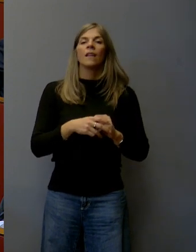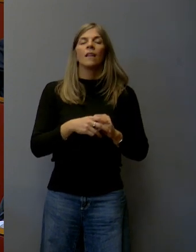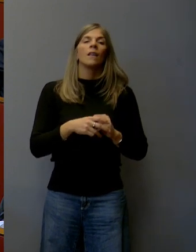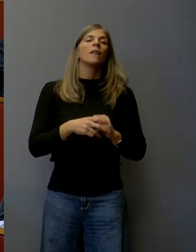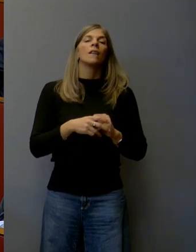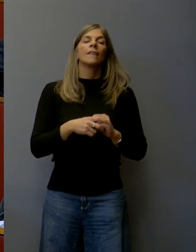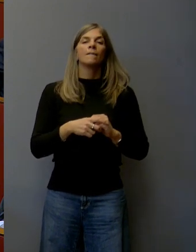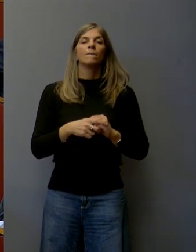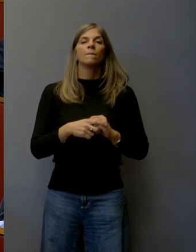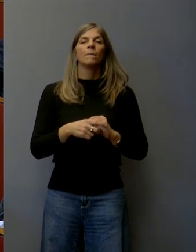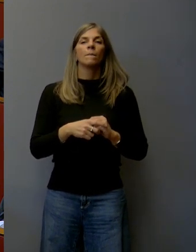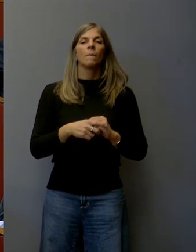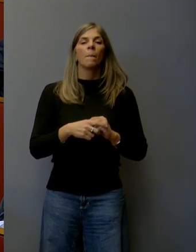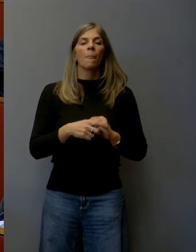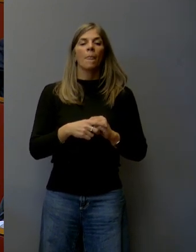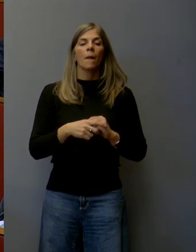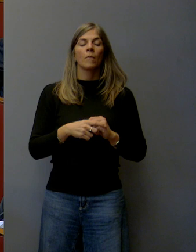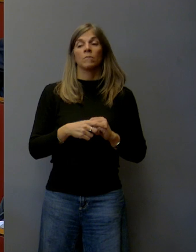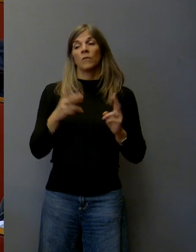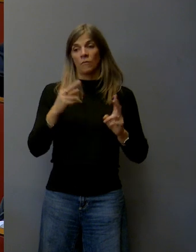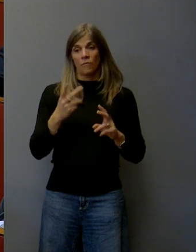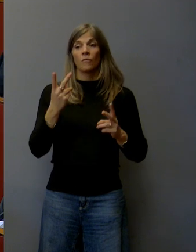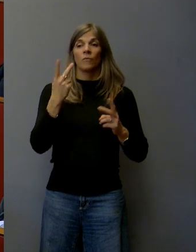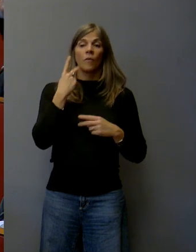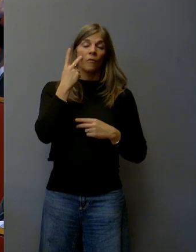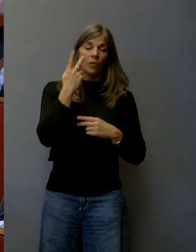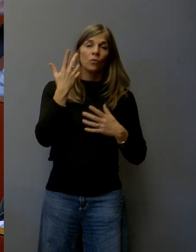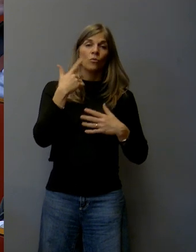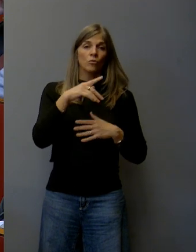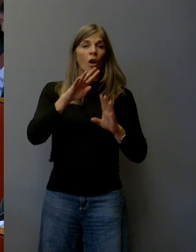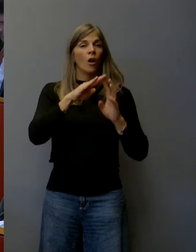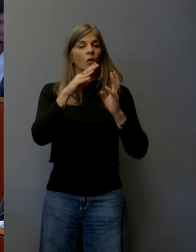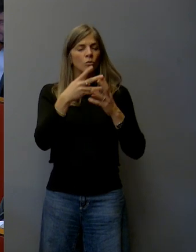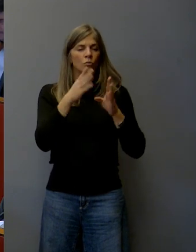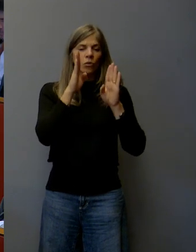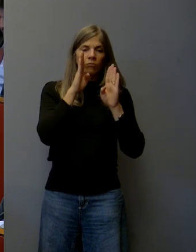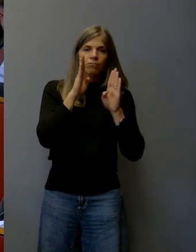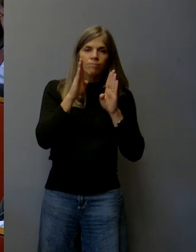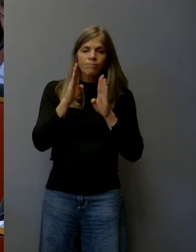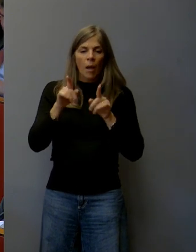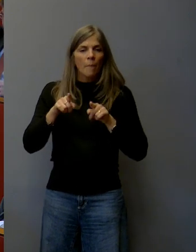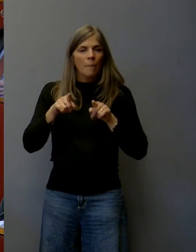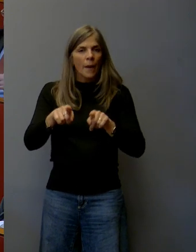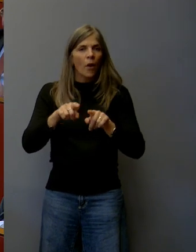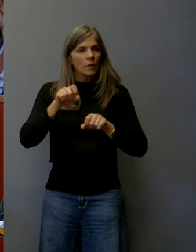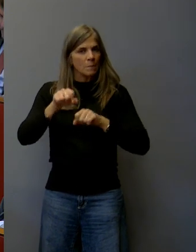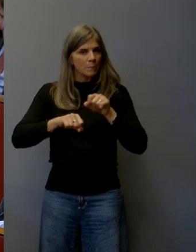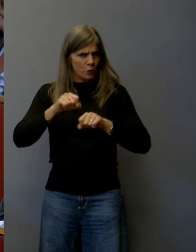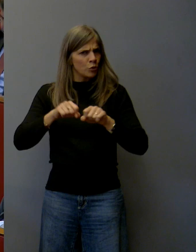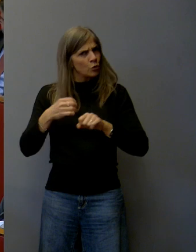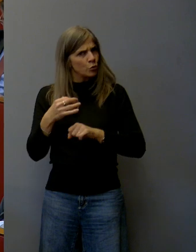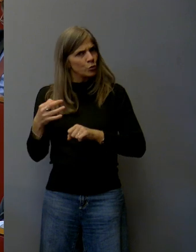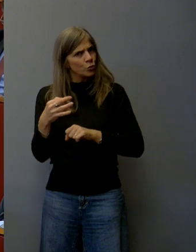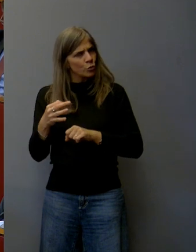attenzione ai percorsi per le biciclette ci potrebbe essere